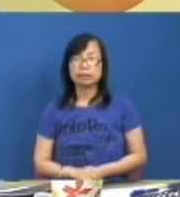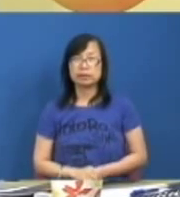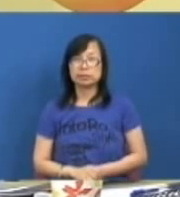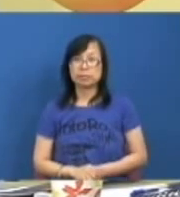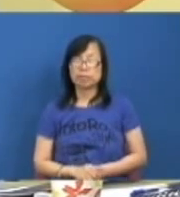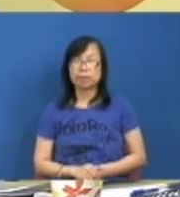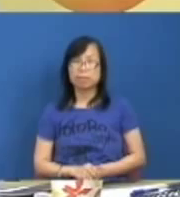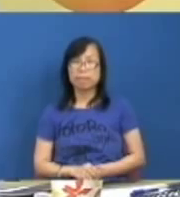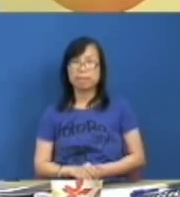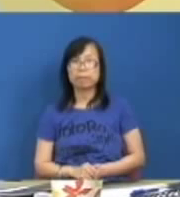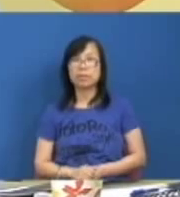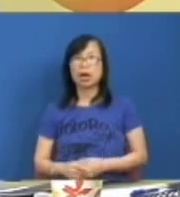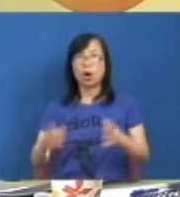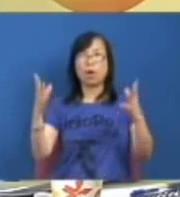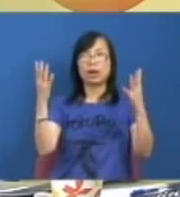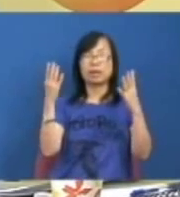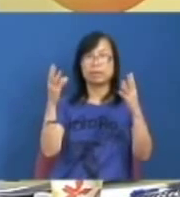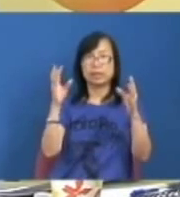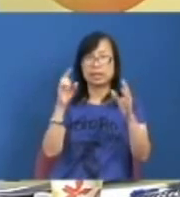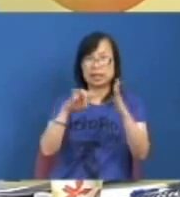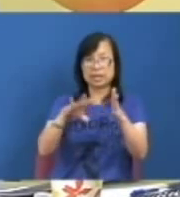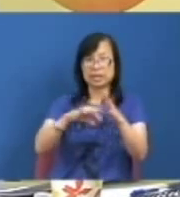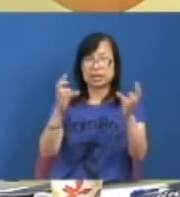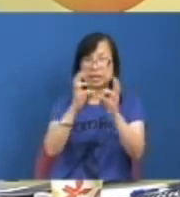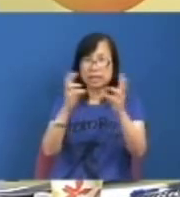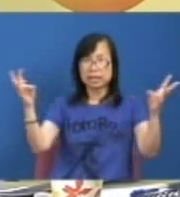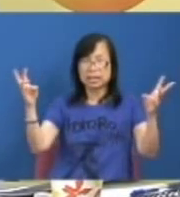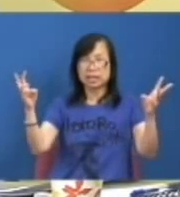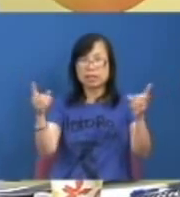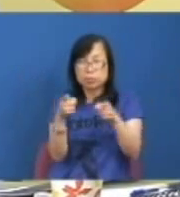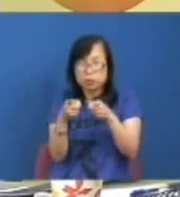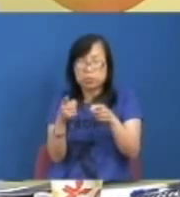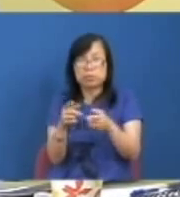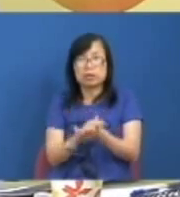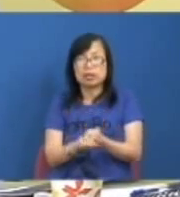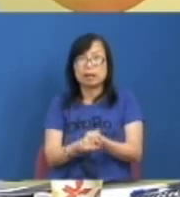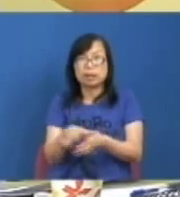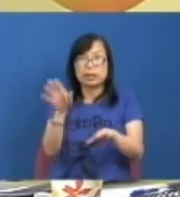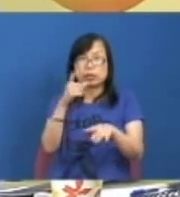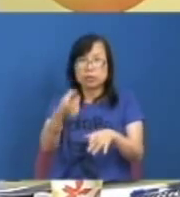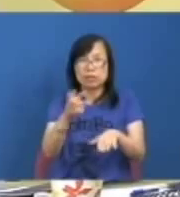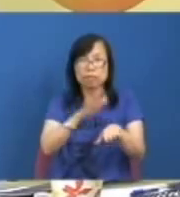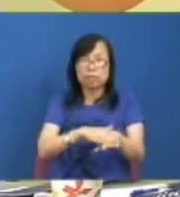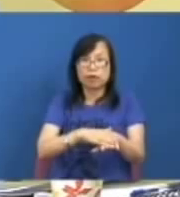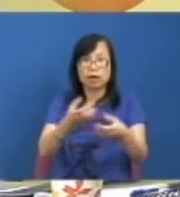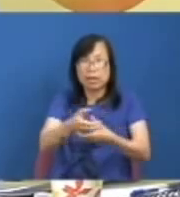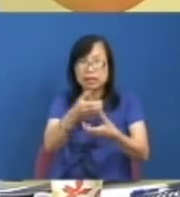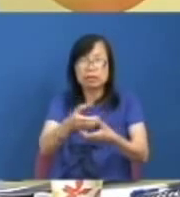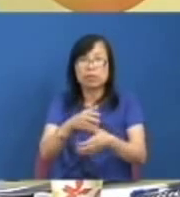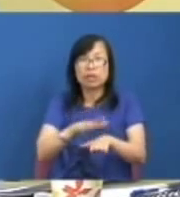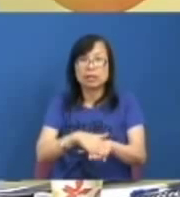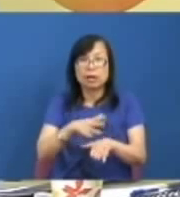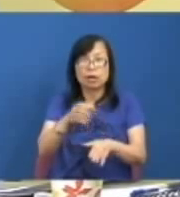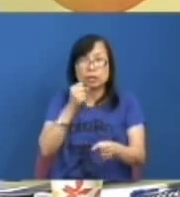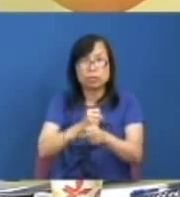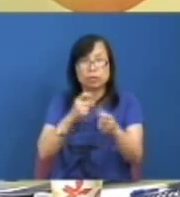都是那個電線短路引致火警咯，所以與其將啲錢擺消防系統，不如資助佢哋做好個電